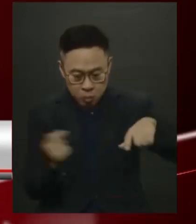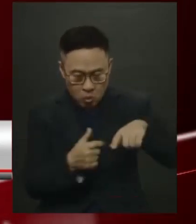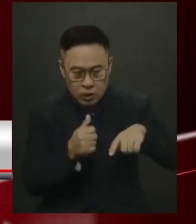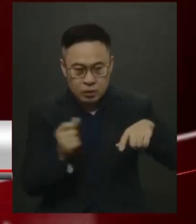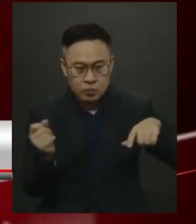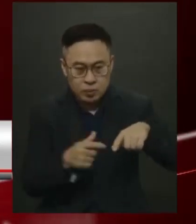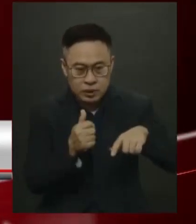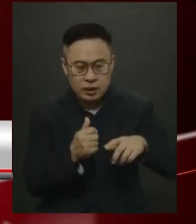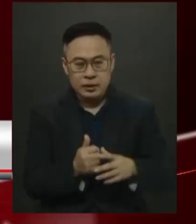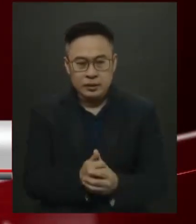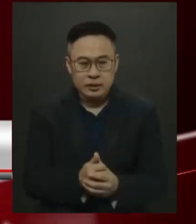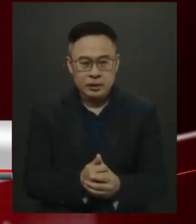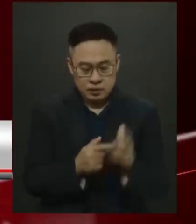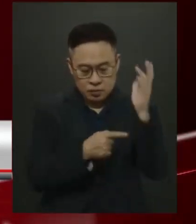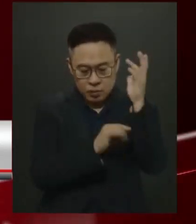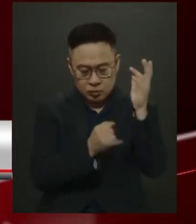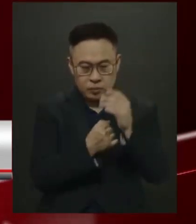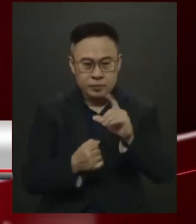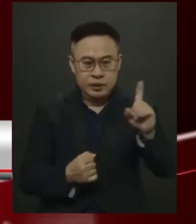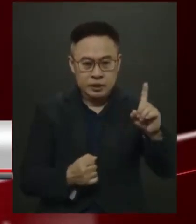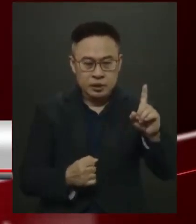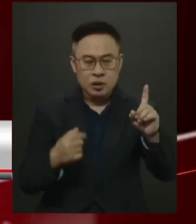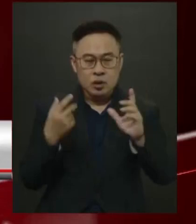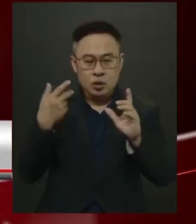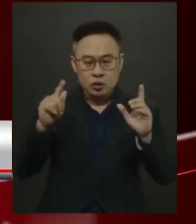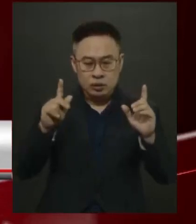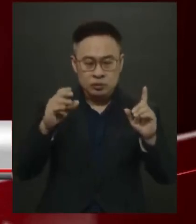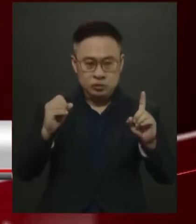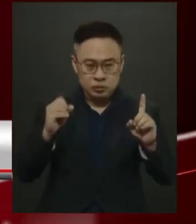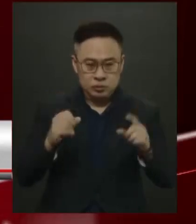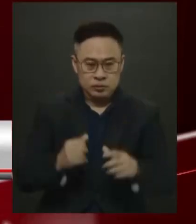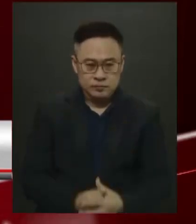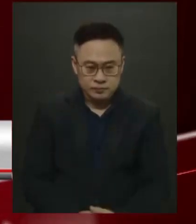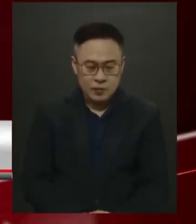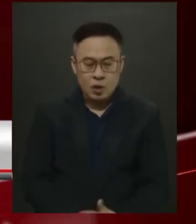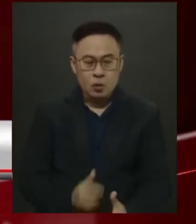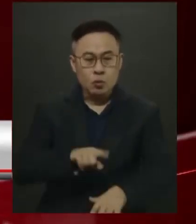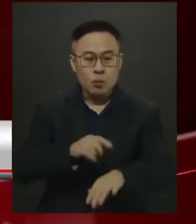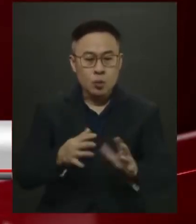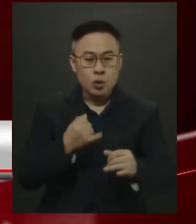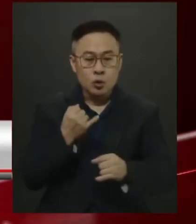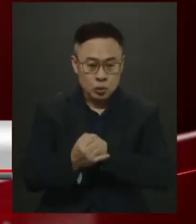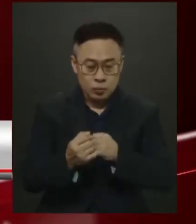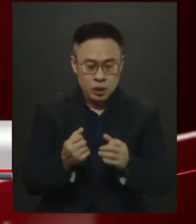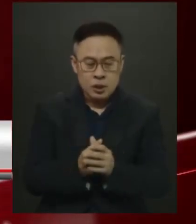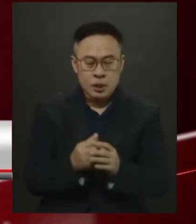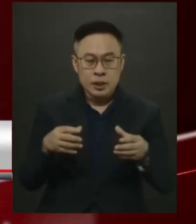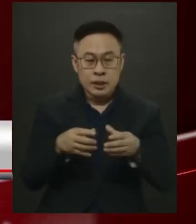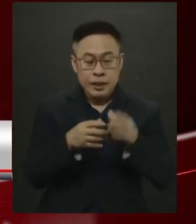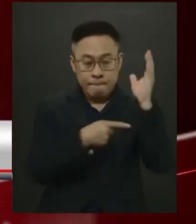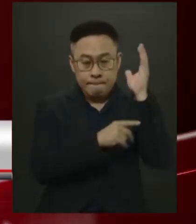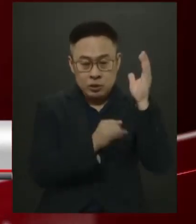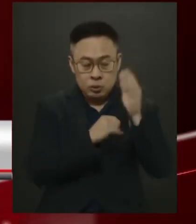โทษลูกนี้ให้เจ้าถิ่นขึ้นนำ1-0นะครับก็ถือว่ายังยอดเยี่ยมในบ้านจบเกมครับไม่มีสกอร์เพิ่มเติมครับทำให้